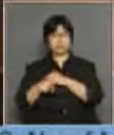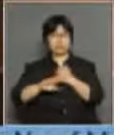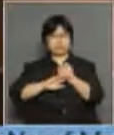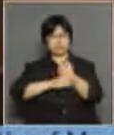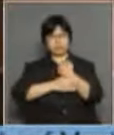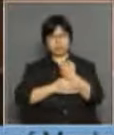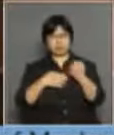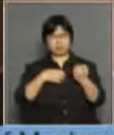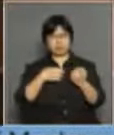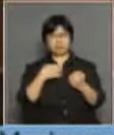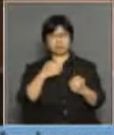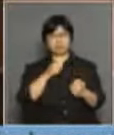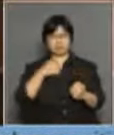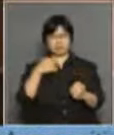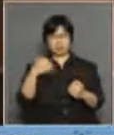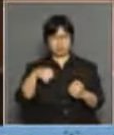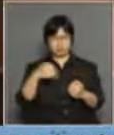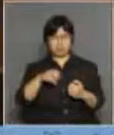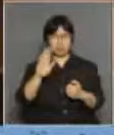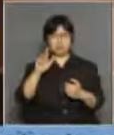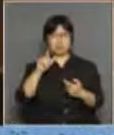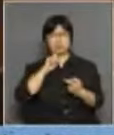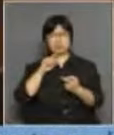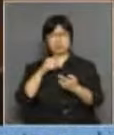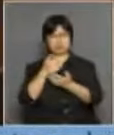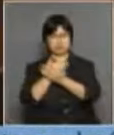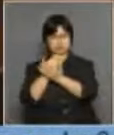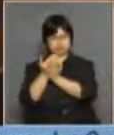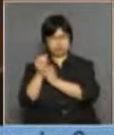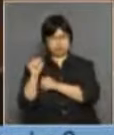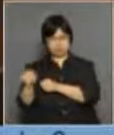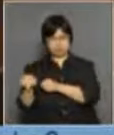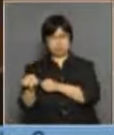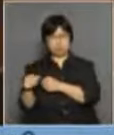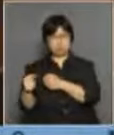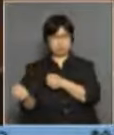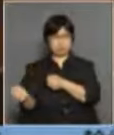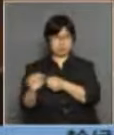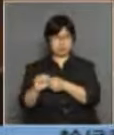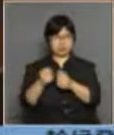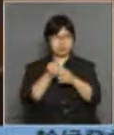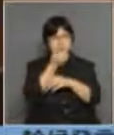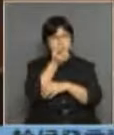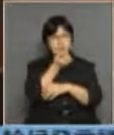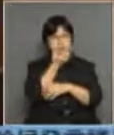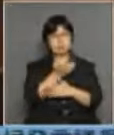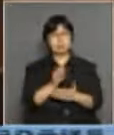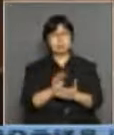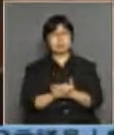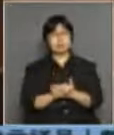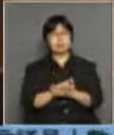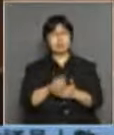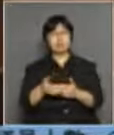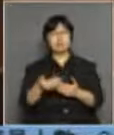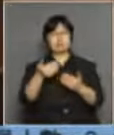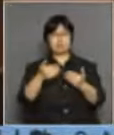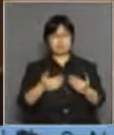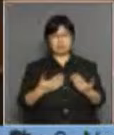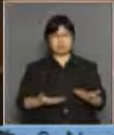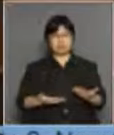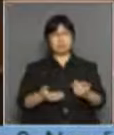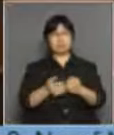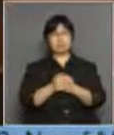得不夠的，可以在那方面去再去提出意見。但回頭說，今時今